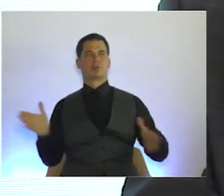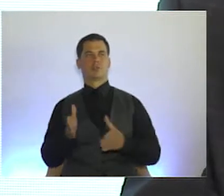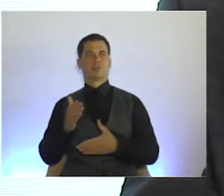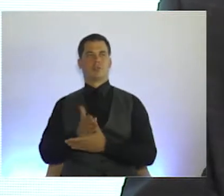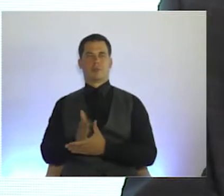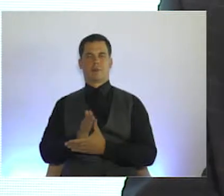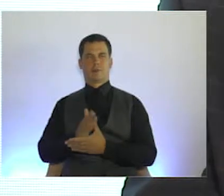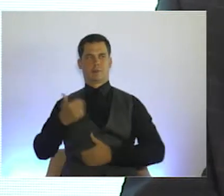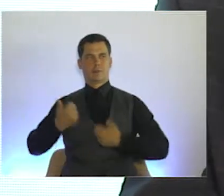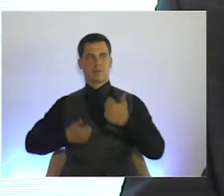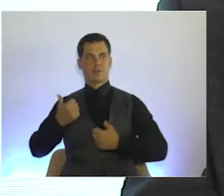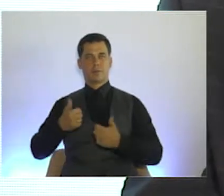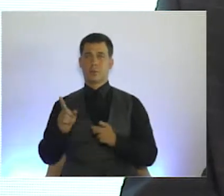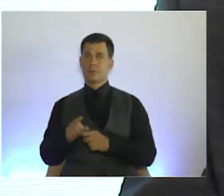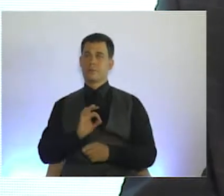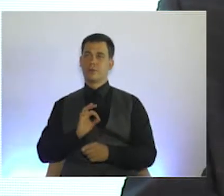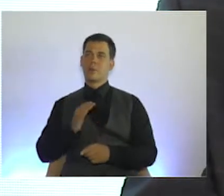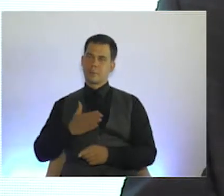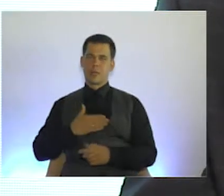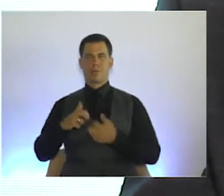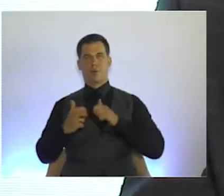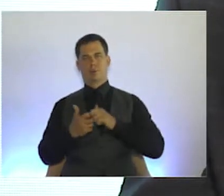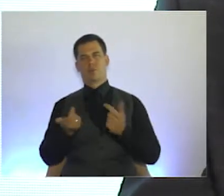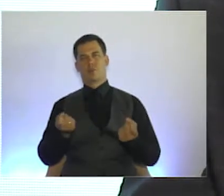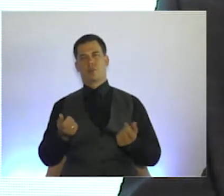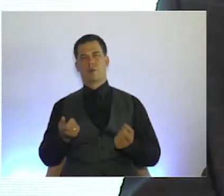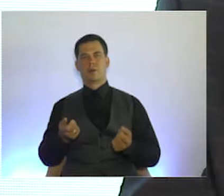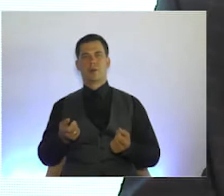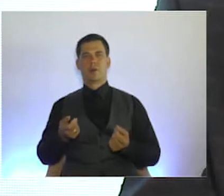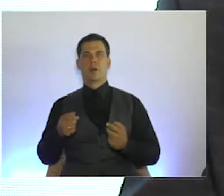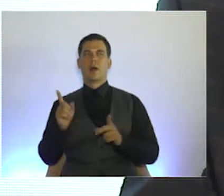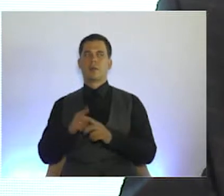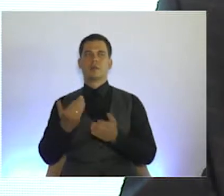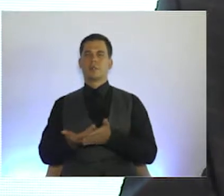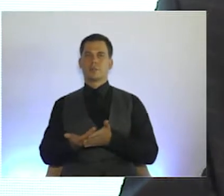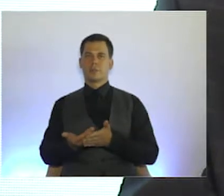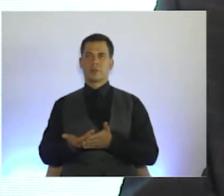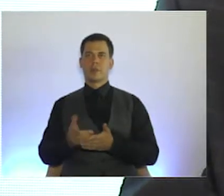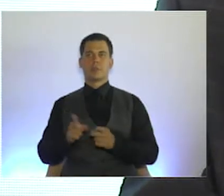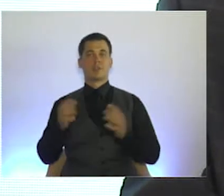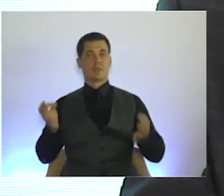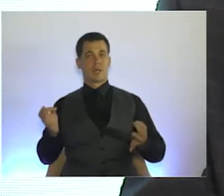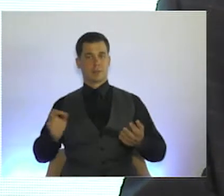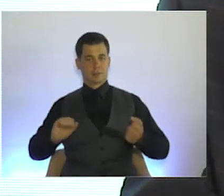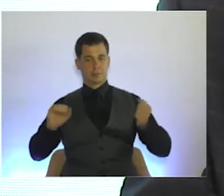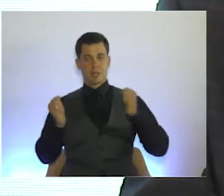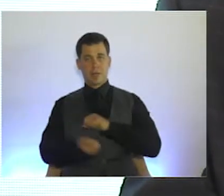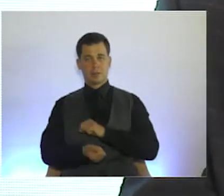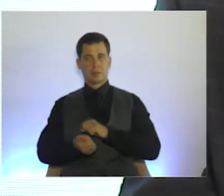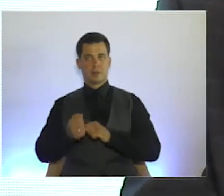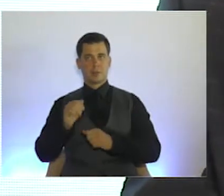zawodowych. My mamy z tym pewien określony problem, ale on wynika również z tego, że współcześnie zmiany zachodzące na